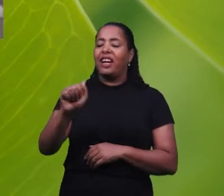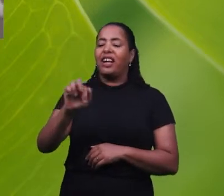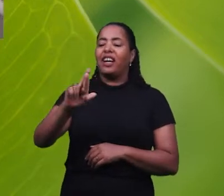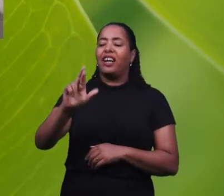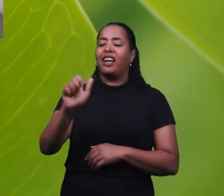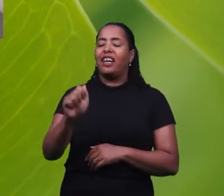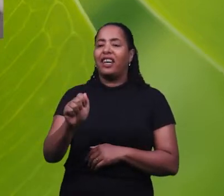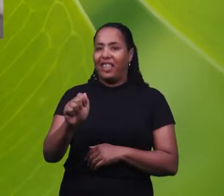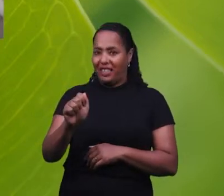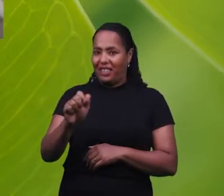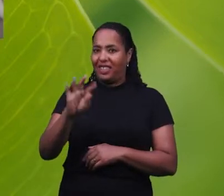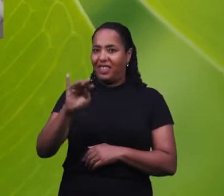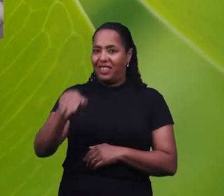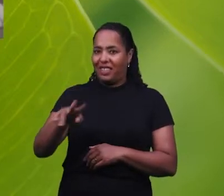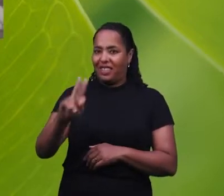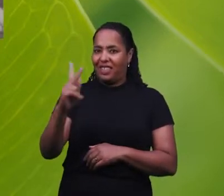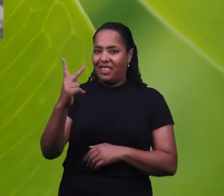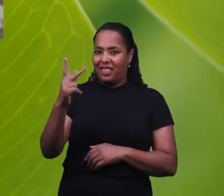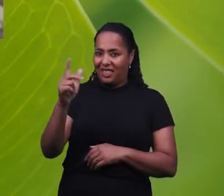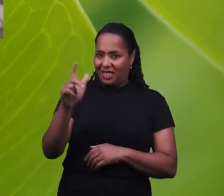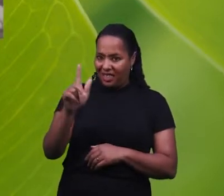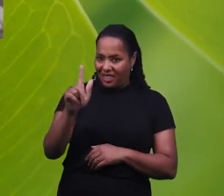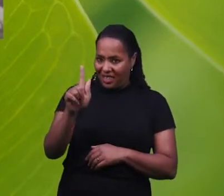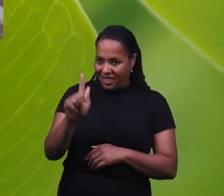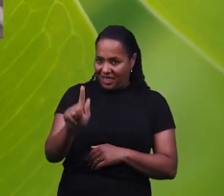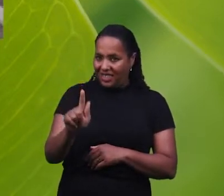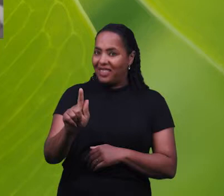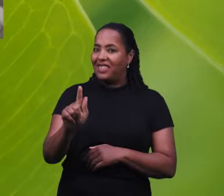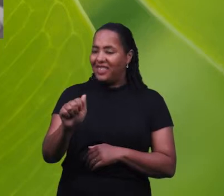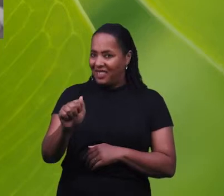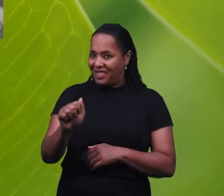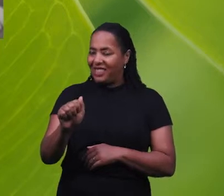de Caratinga de l'église Maranatha.